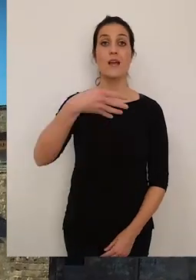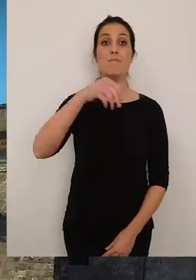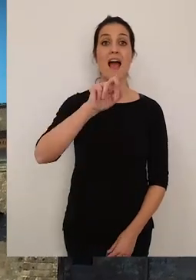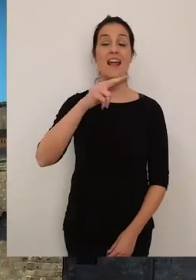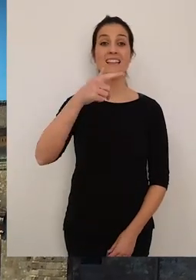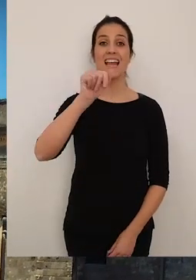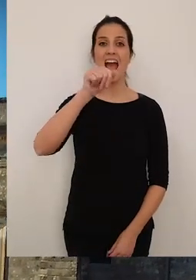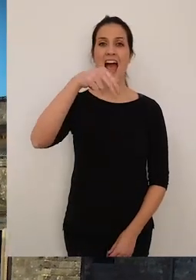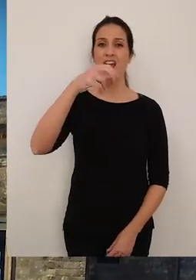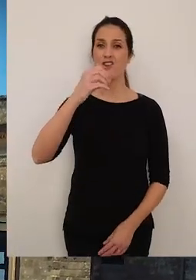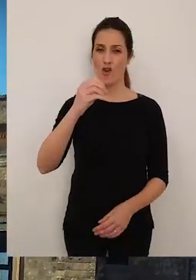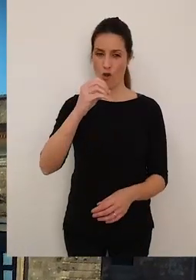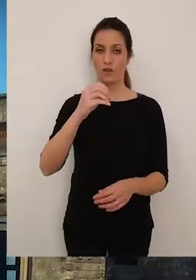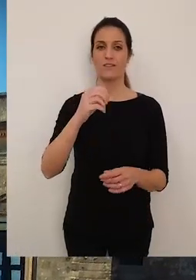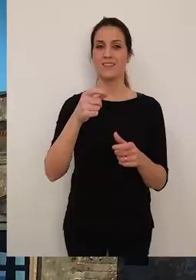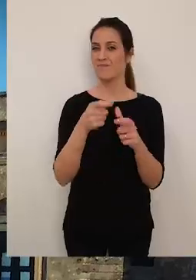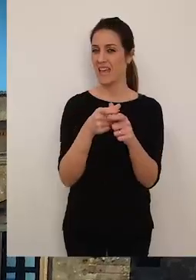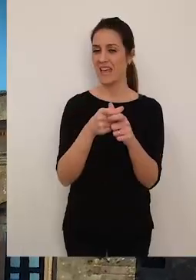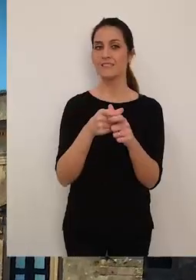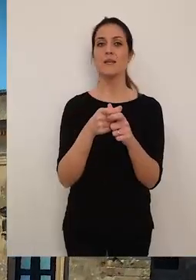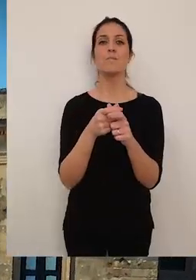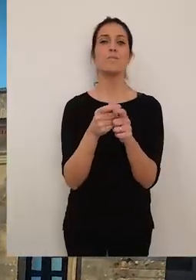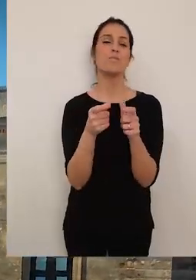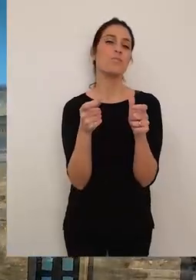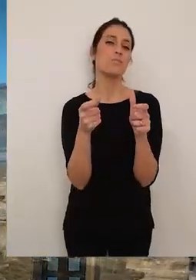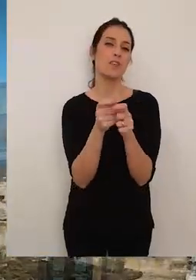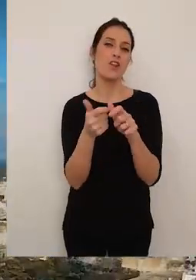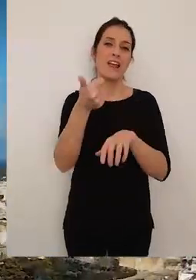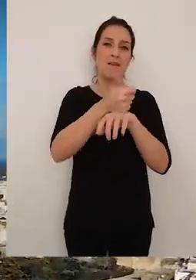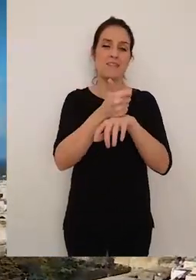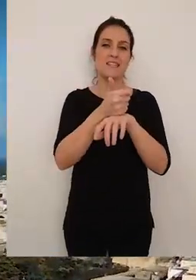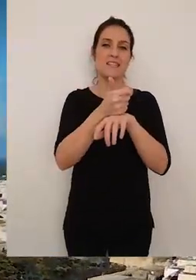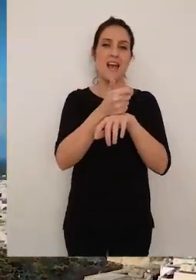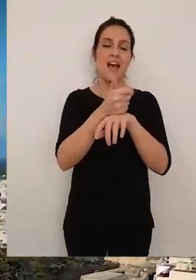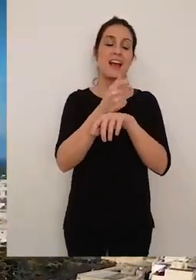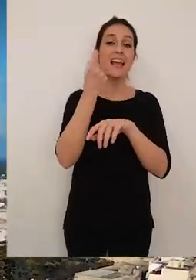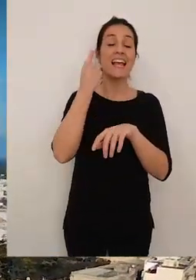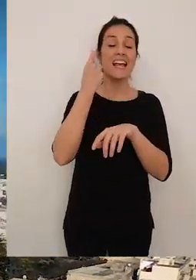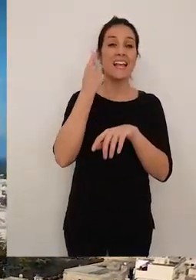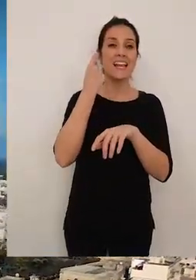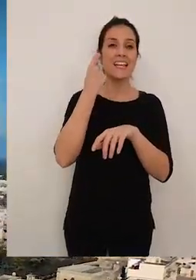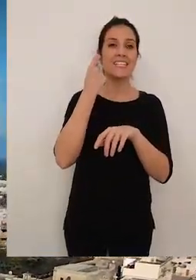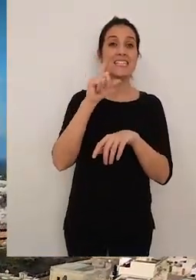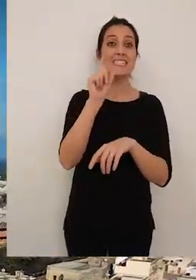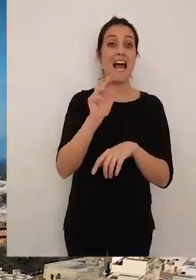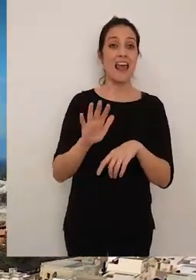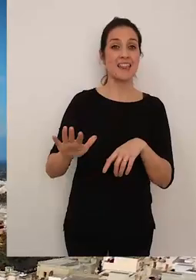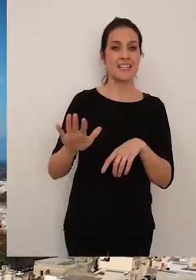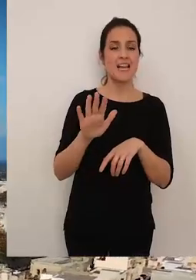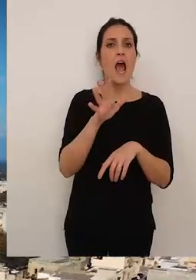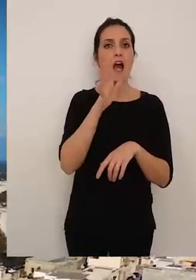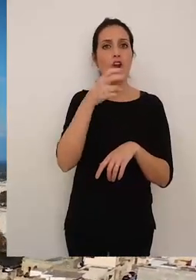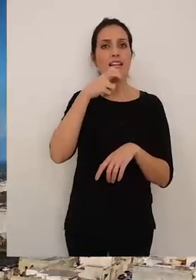Martano è stata considerata la piccola capitale della Grecia salentina, dove il grico, l'antico dialetto greco salentino, è